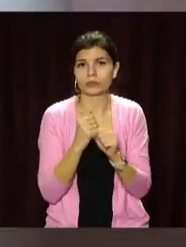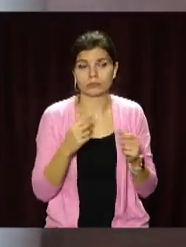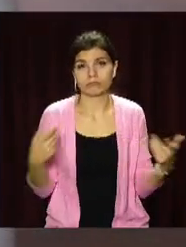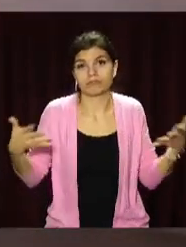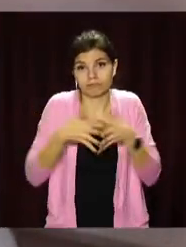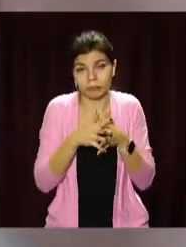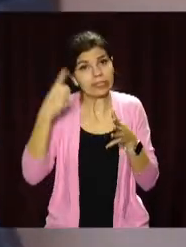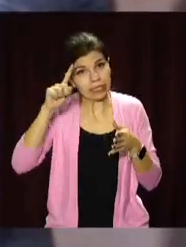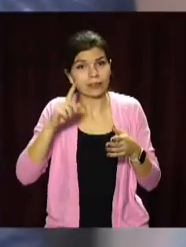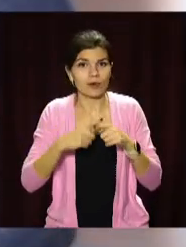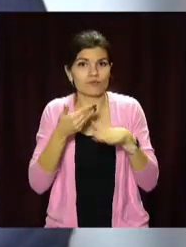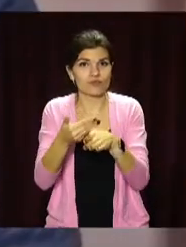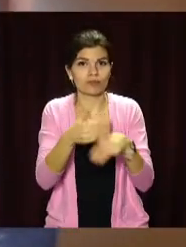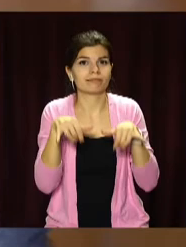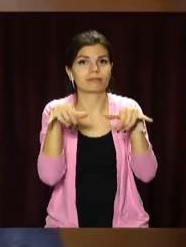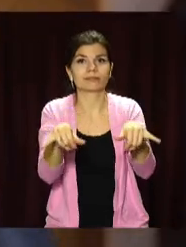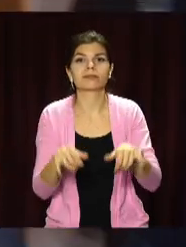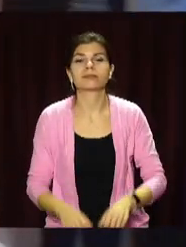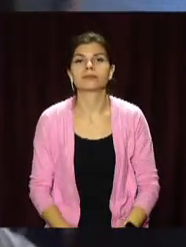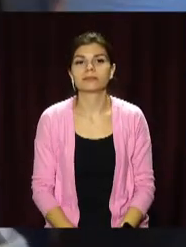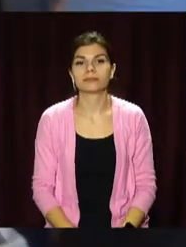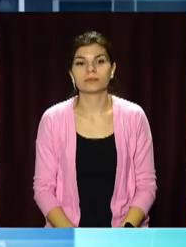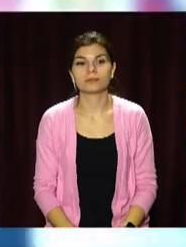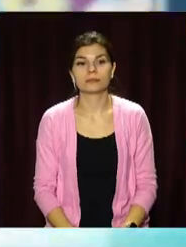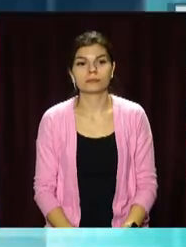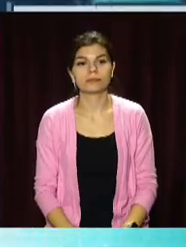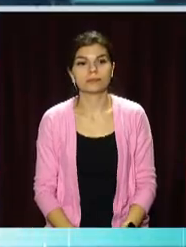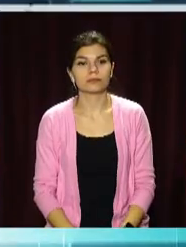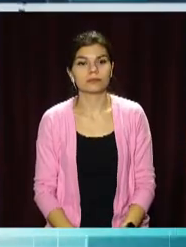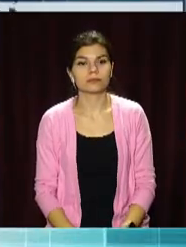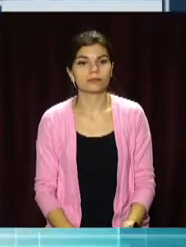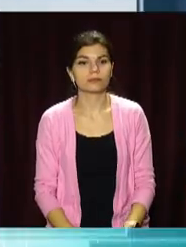Сергій Язовських, Open News, телеканал «Відкритий».